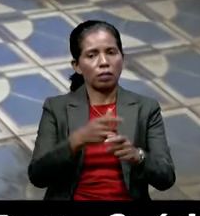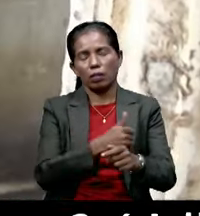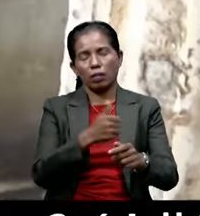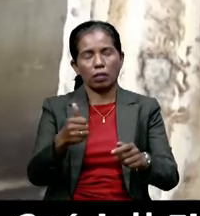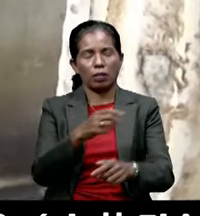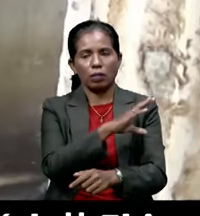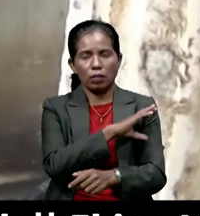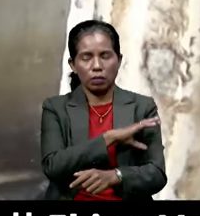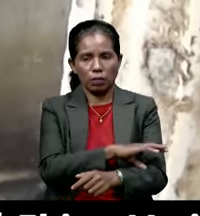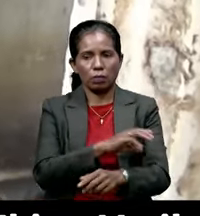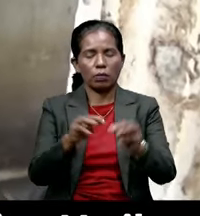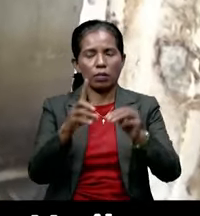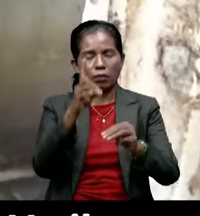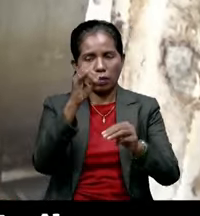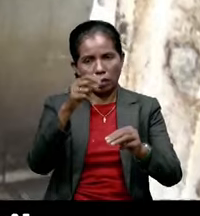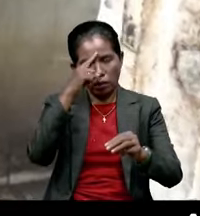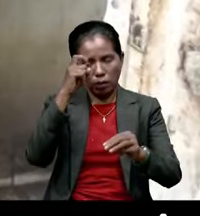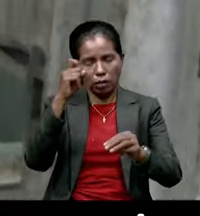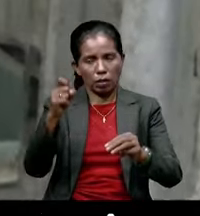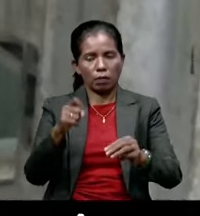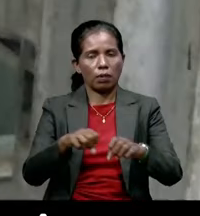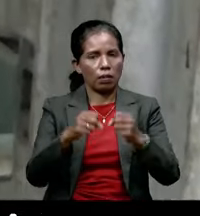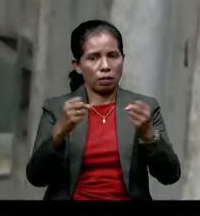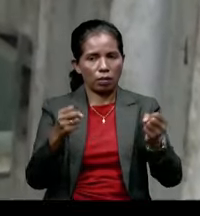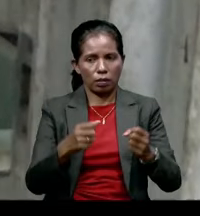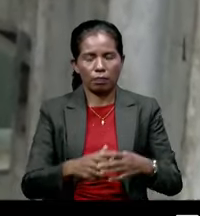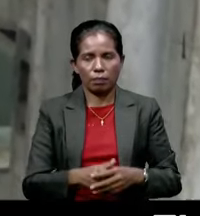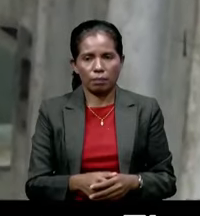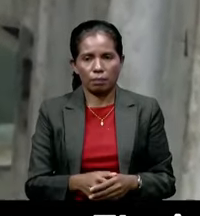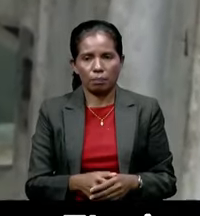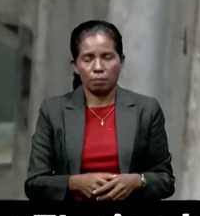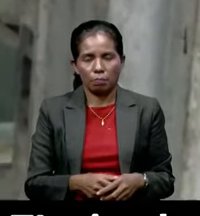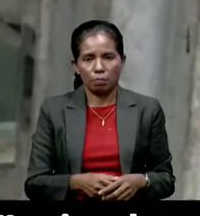munisipiu dili desiri takametin tama kondisaun ladia kona. Abraham Amral, Jemen.